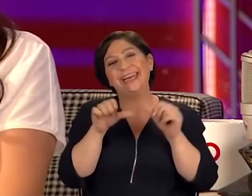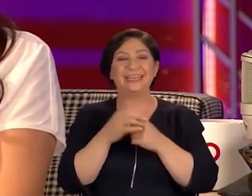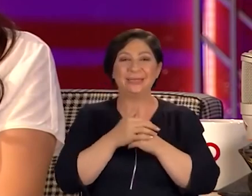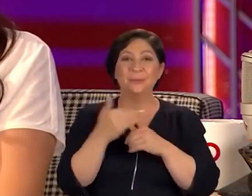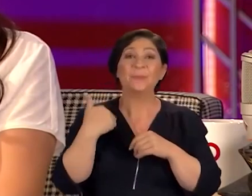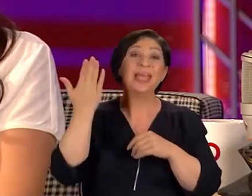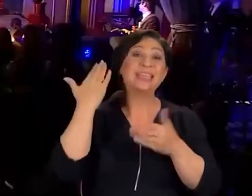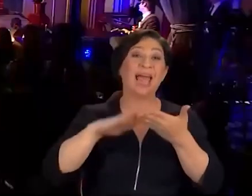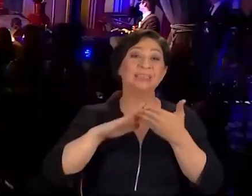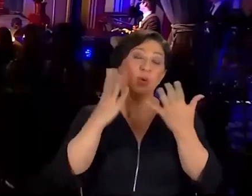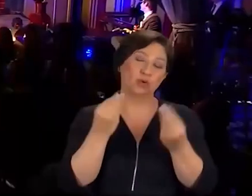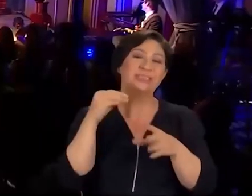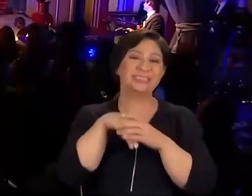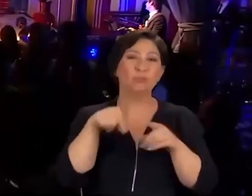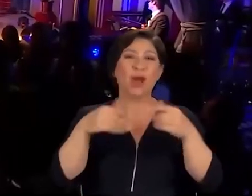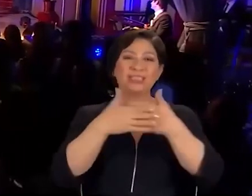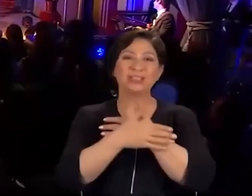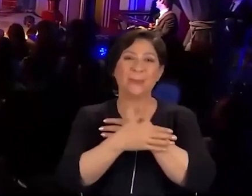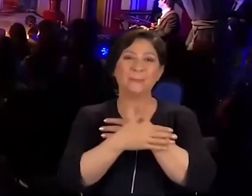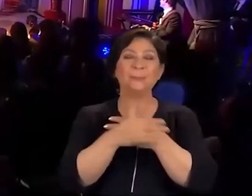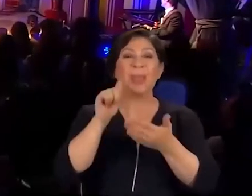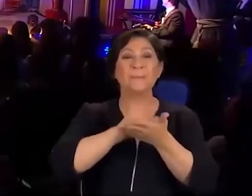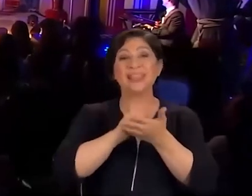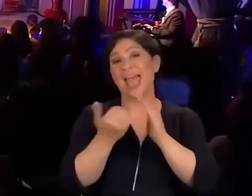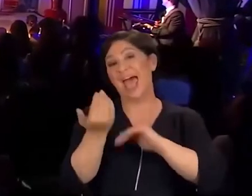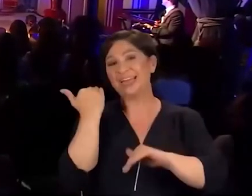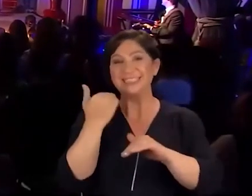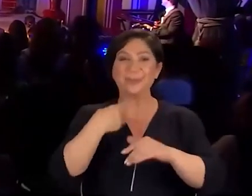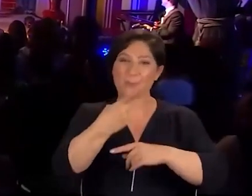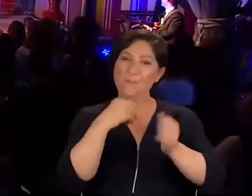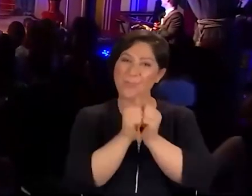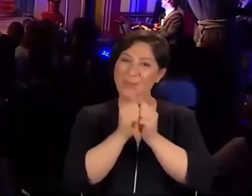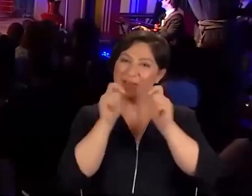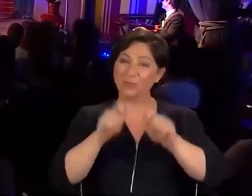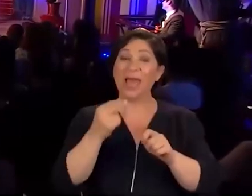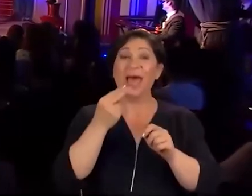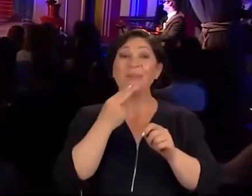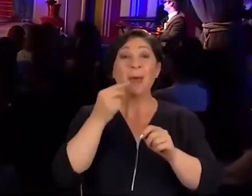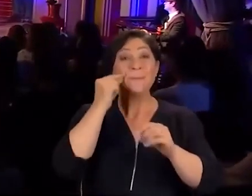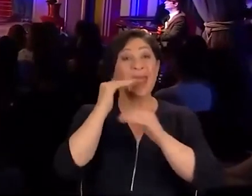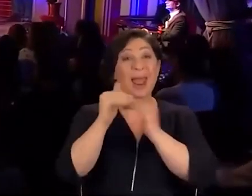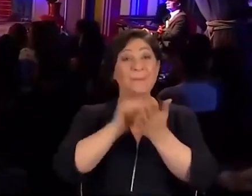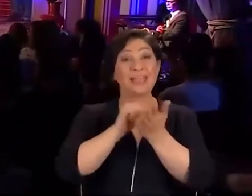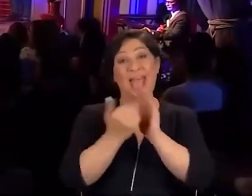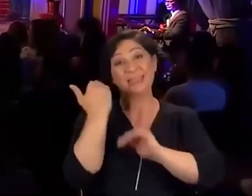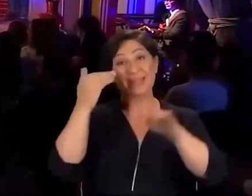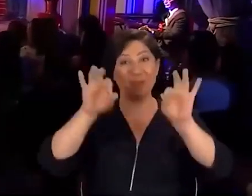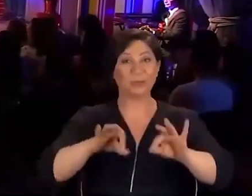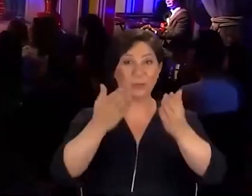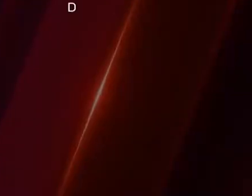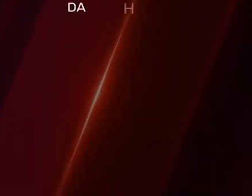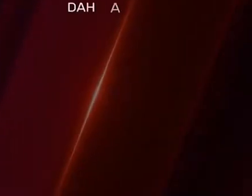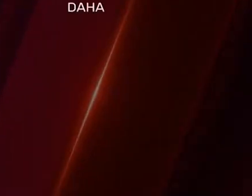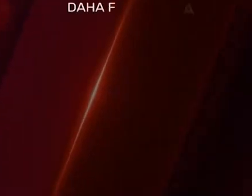benim eski arkadaşım olduğu için bu akşam medya arkası bölümünü beraberce yapıyoruz. Hanımlar beyler medya arkasına başlıyoruz.